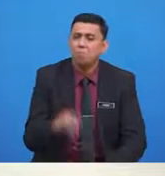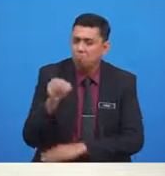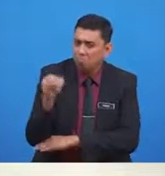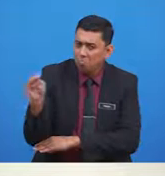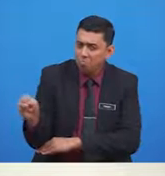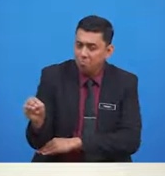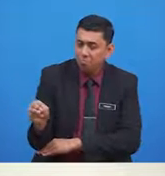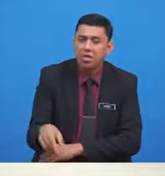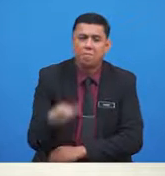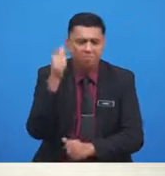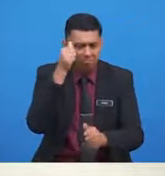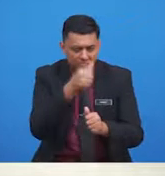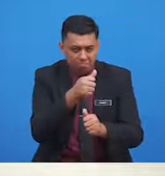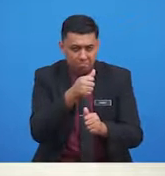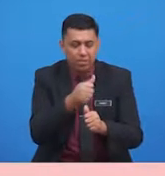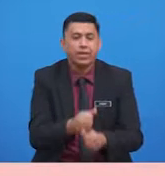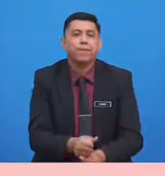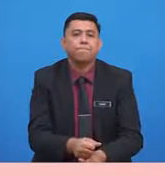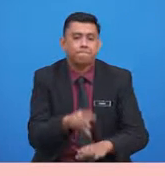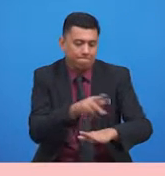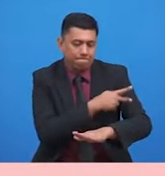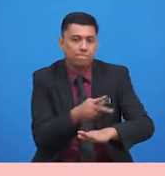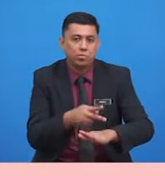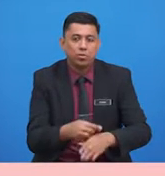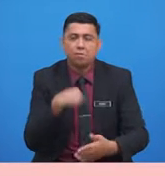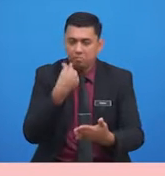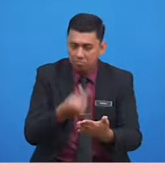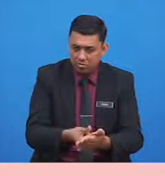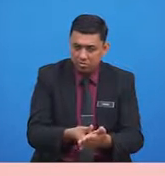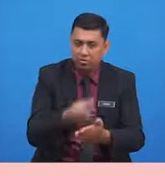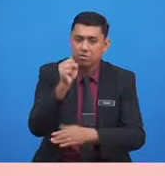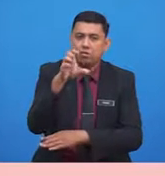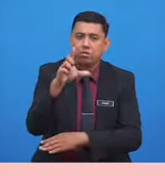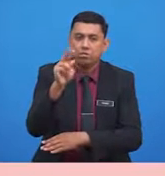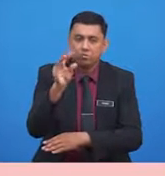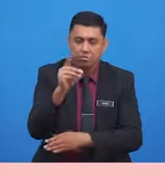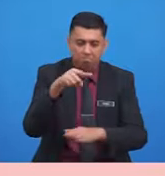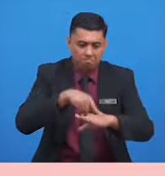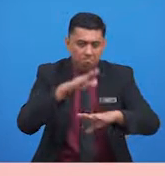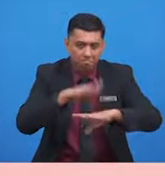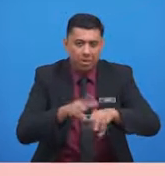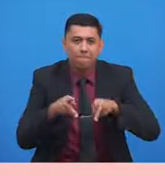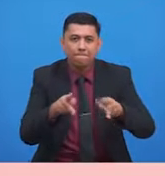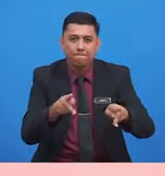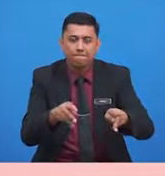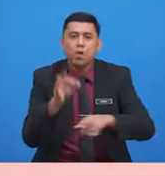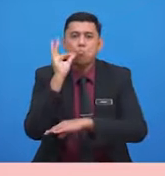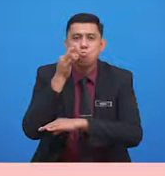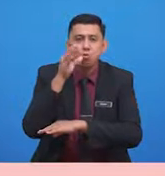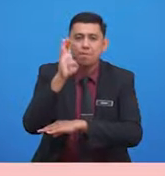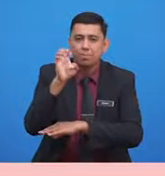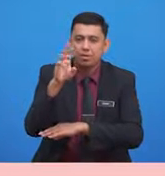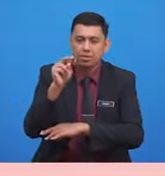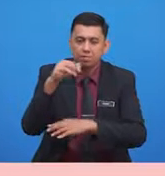murid-murid hayati pantun ini. Gugur seludang di atas papan, buah berangan